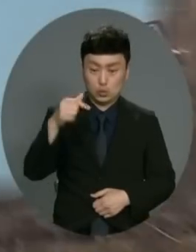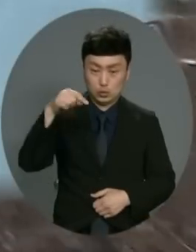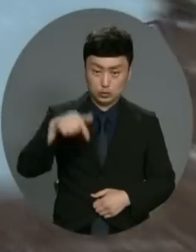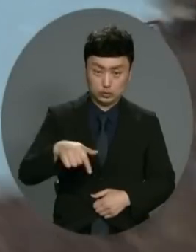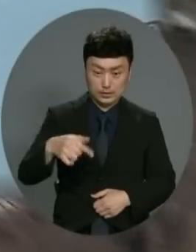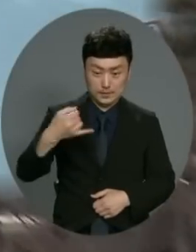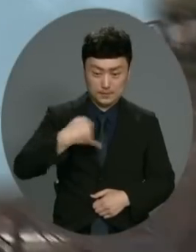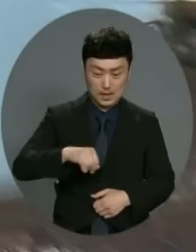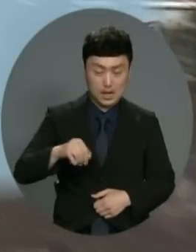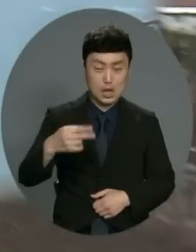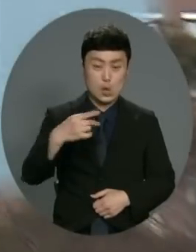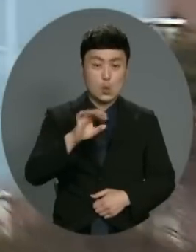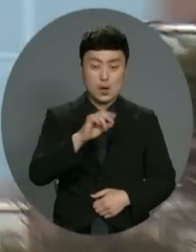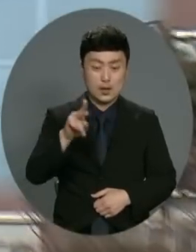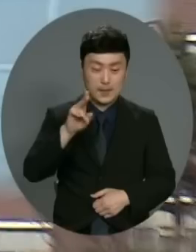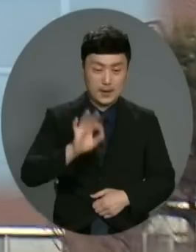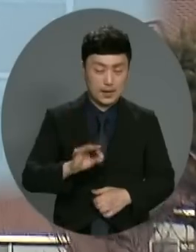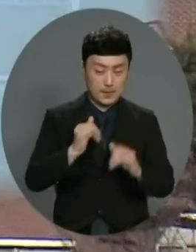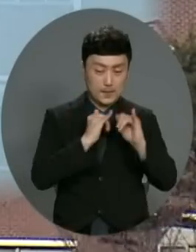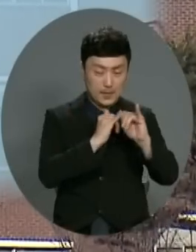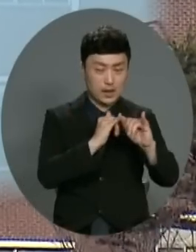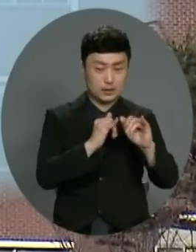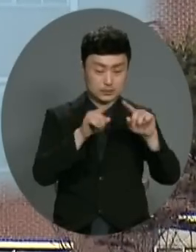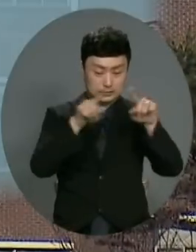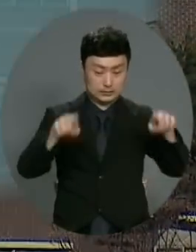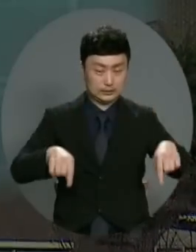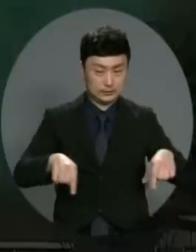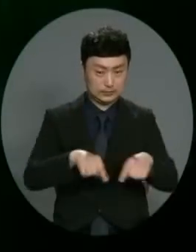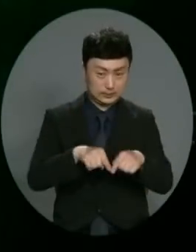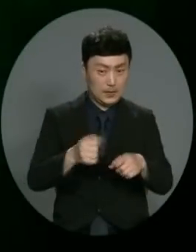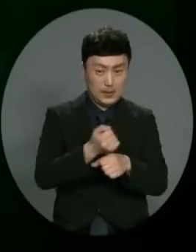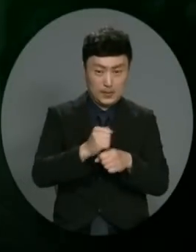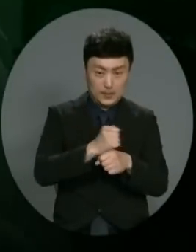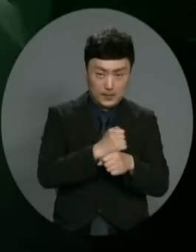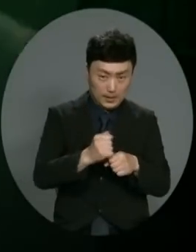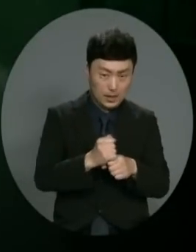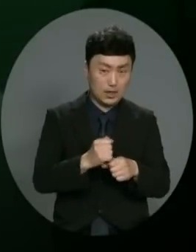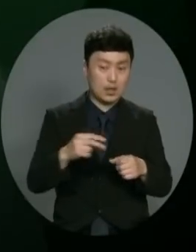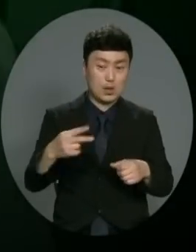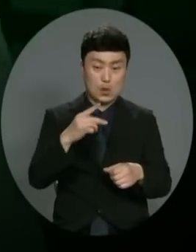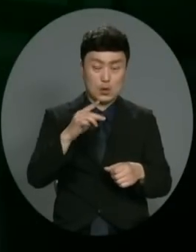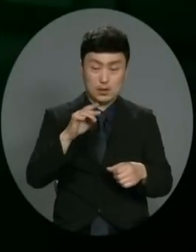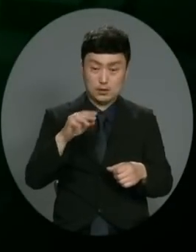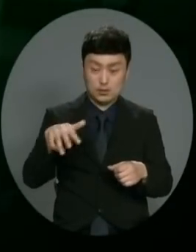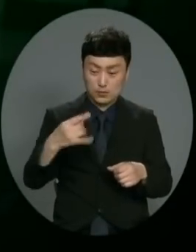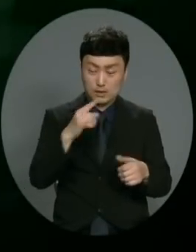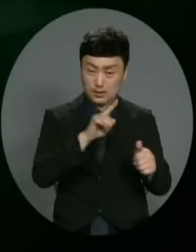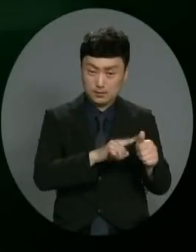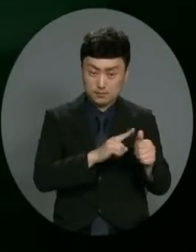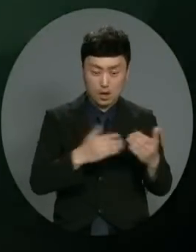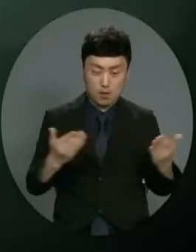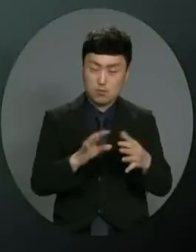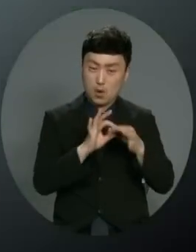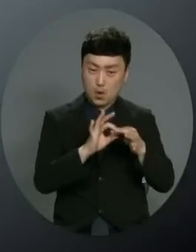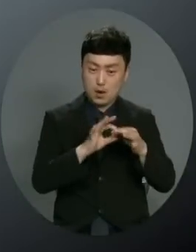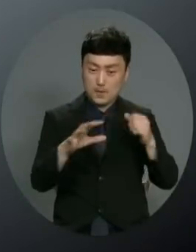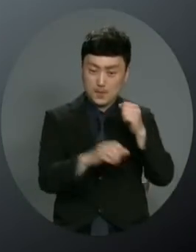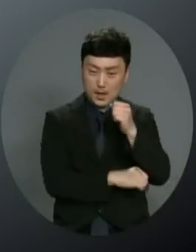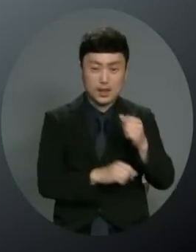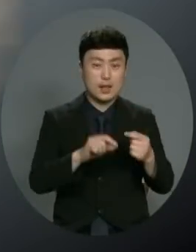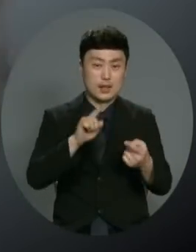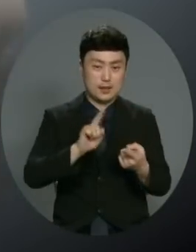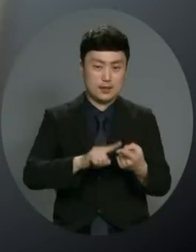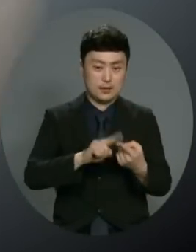장관 딸의 동양대 표창장 위조 의혹과 관련해 결정적인 증언을 한 최성의 전 동양대 총장의 업무상 횡령 혐의에